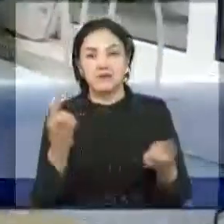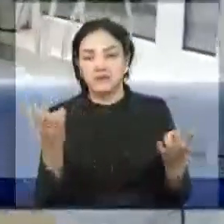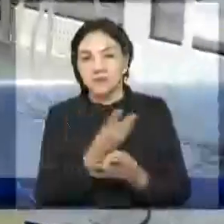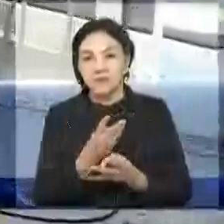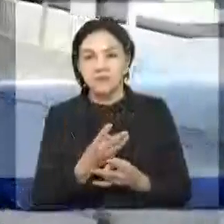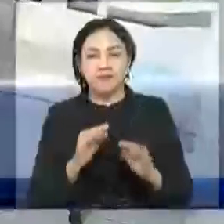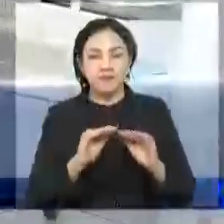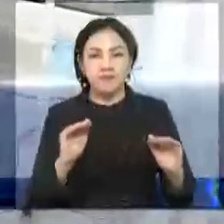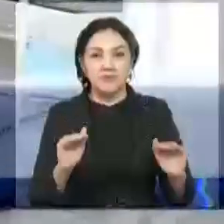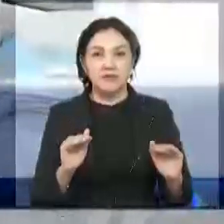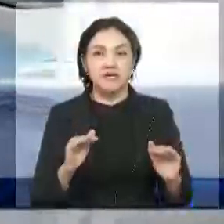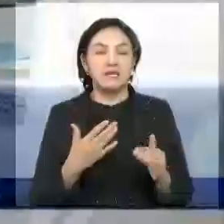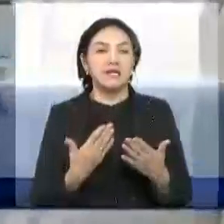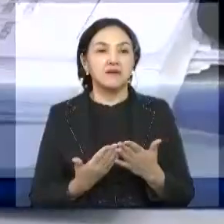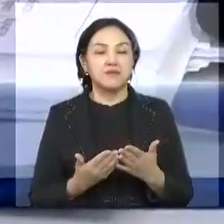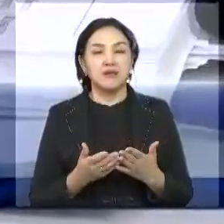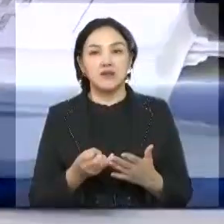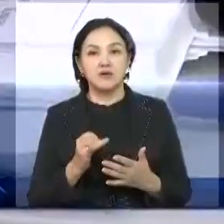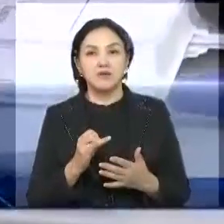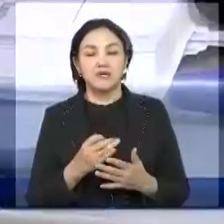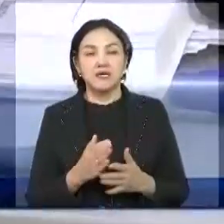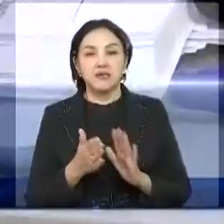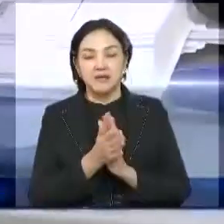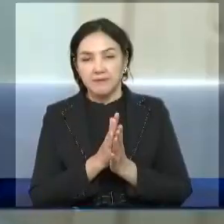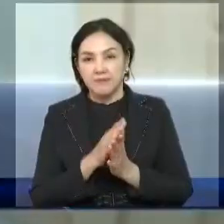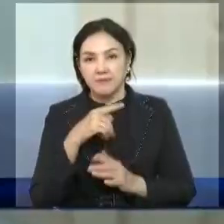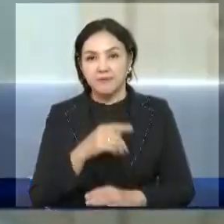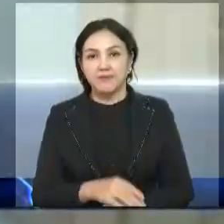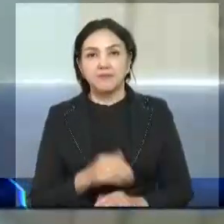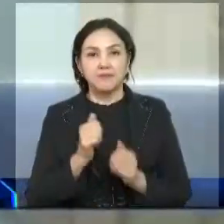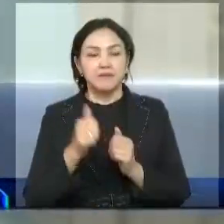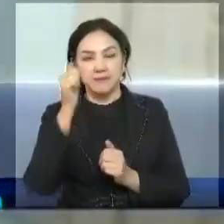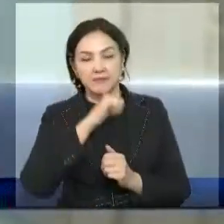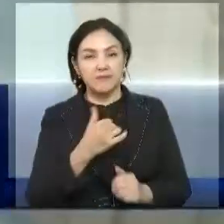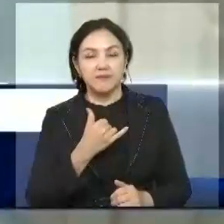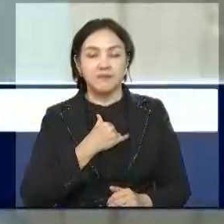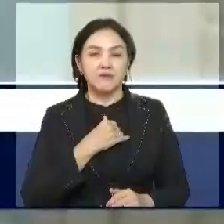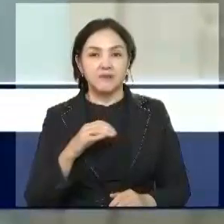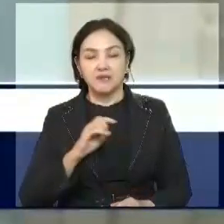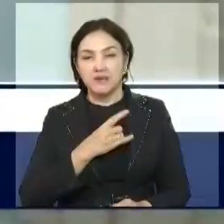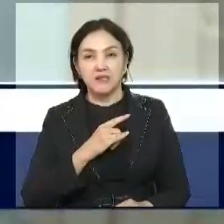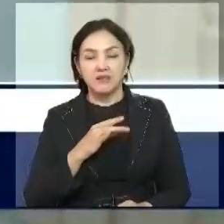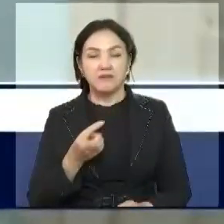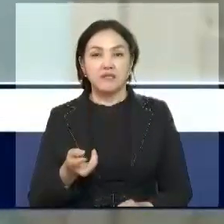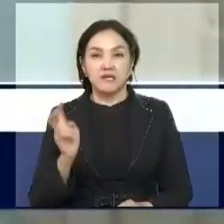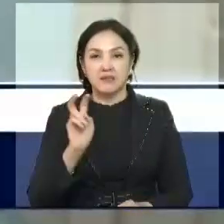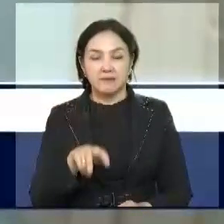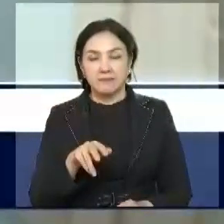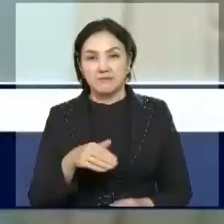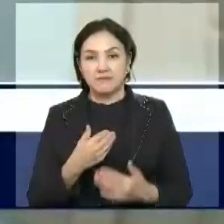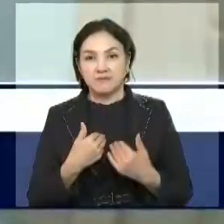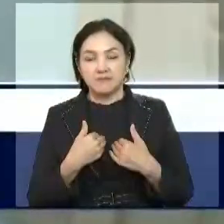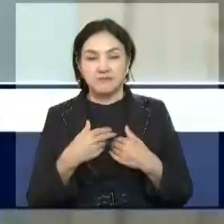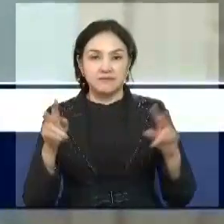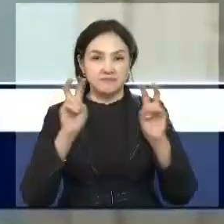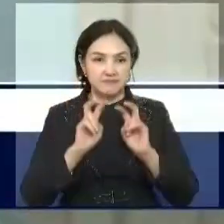для приёма маленьких пациентов разве что стесненные условия смущают отмечают мамы каждый год со своим ребёнком самым беком Я прихожу